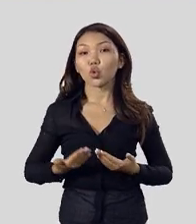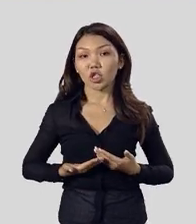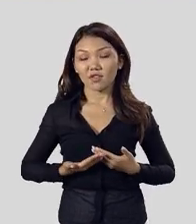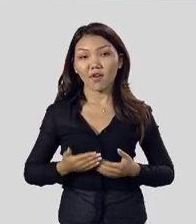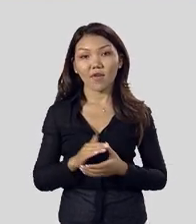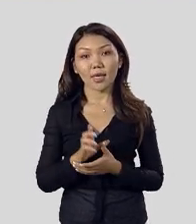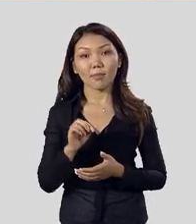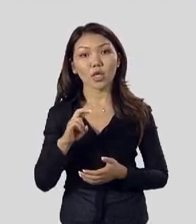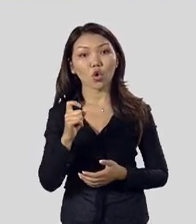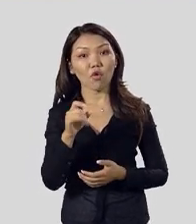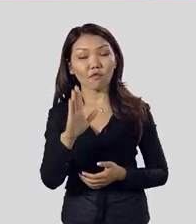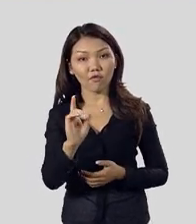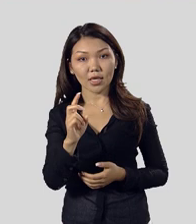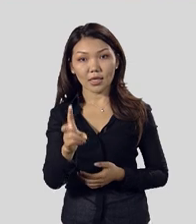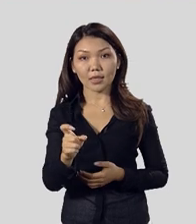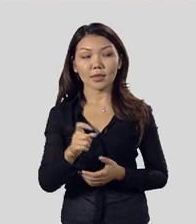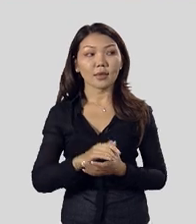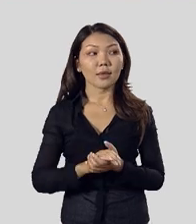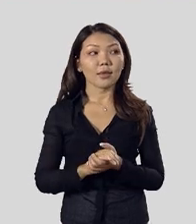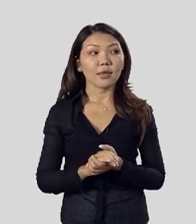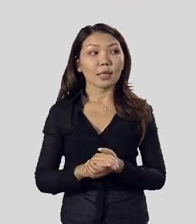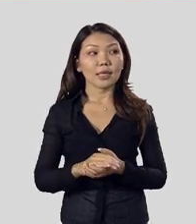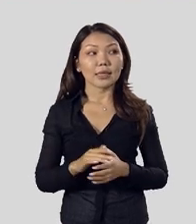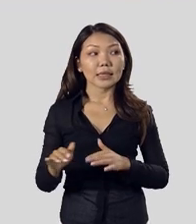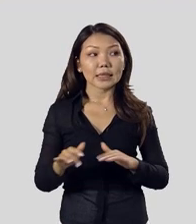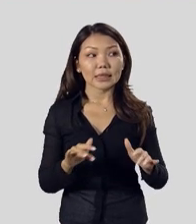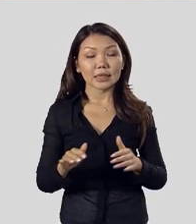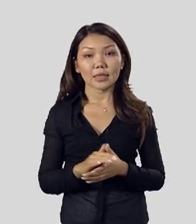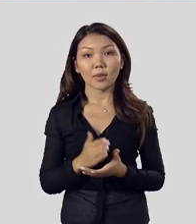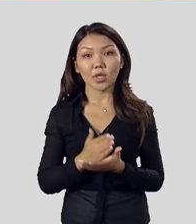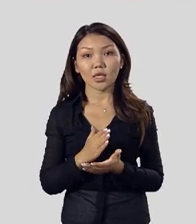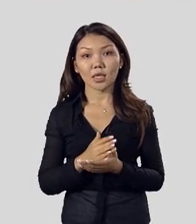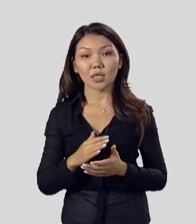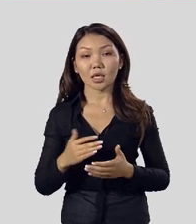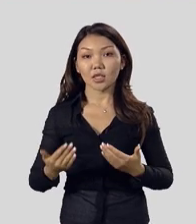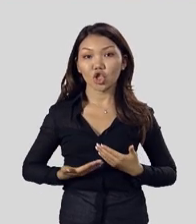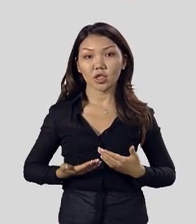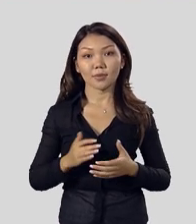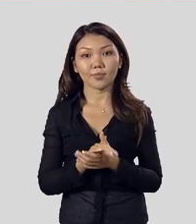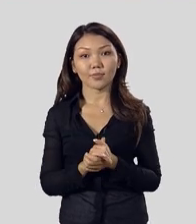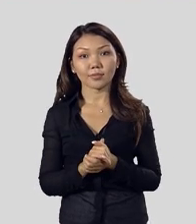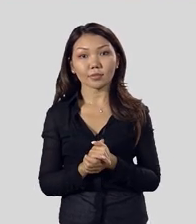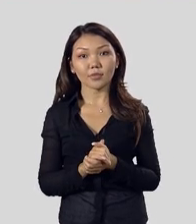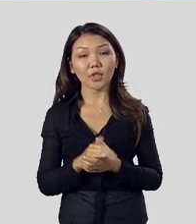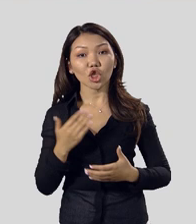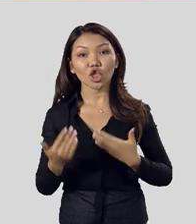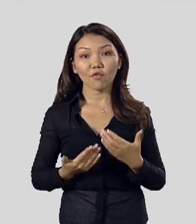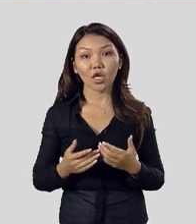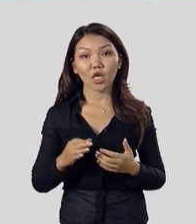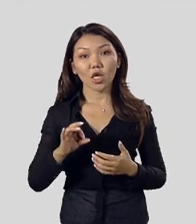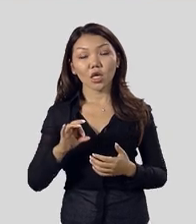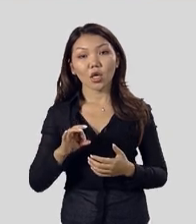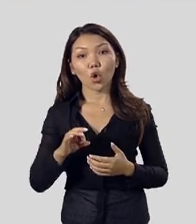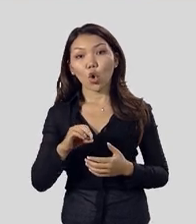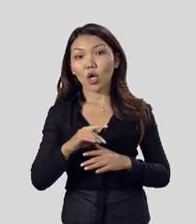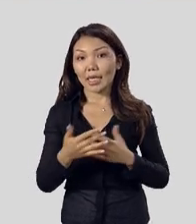определяет значимость белков в живом организме живые организмы таким образом состоят из